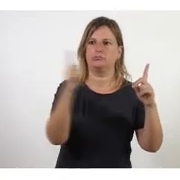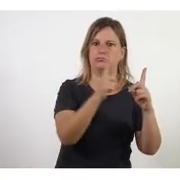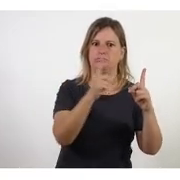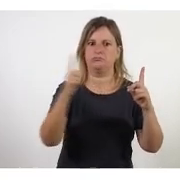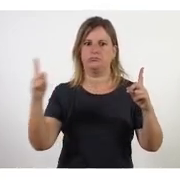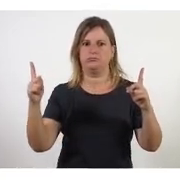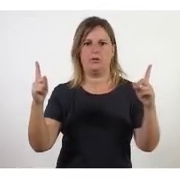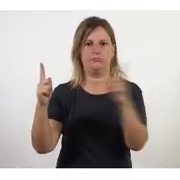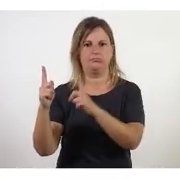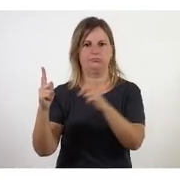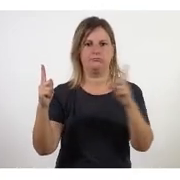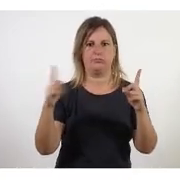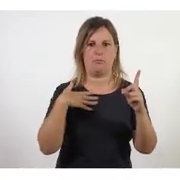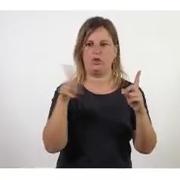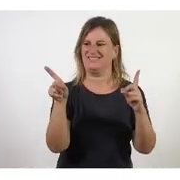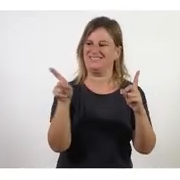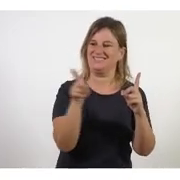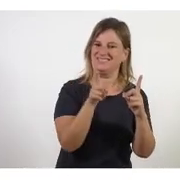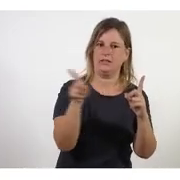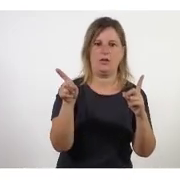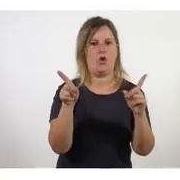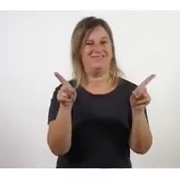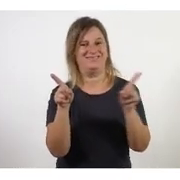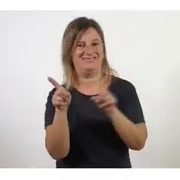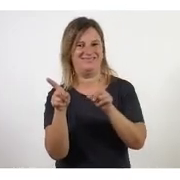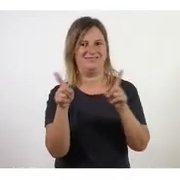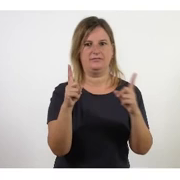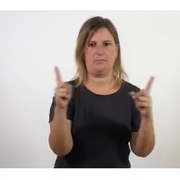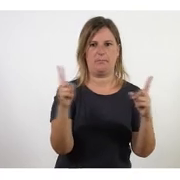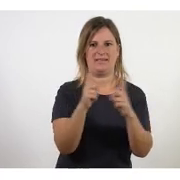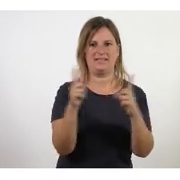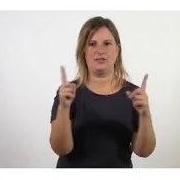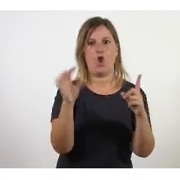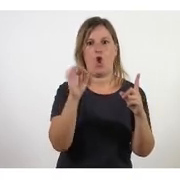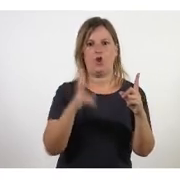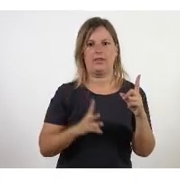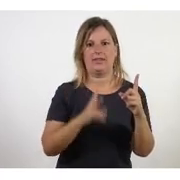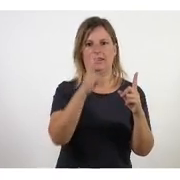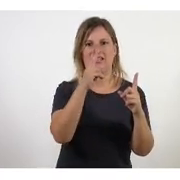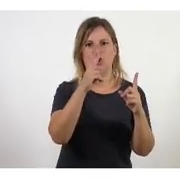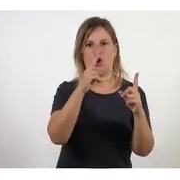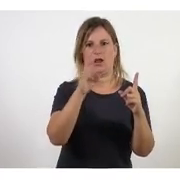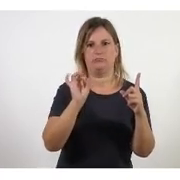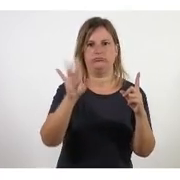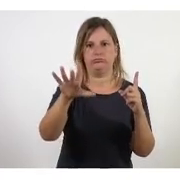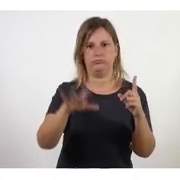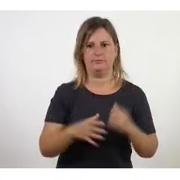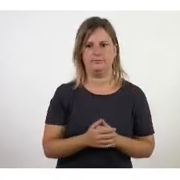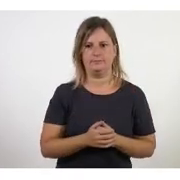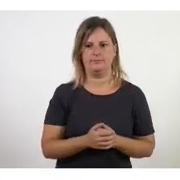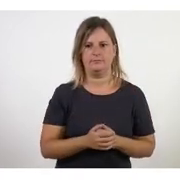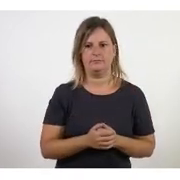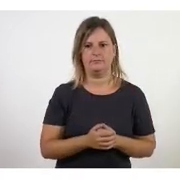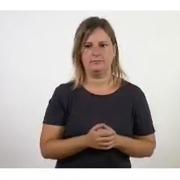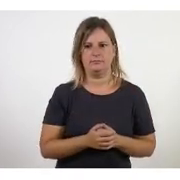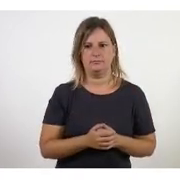estirant esquerra o dreta del clip fent-lo més curt, o hem vist com passar-li una tisora i tallar-ho. No m'he aturat, perquè no